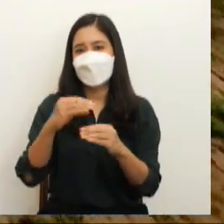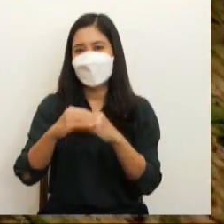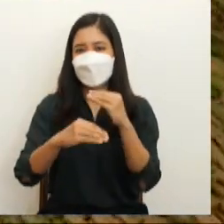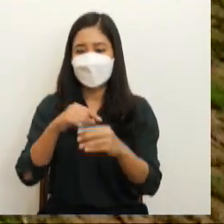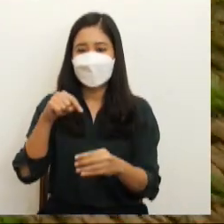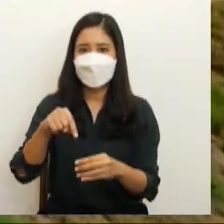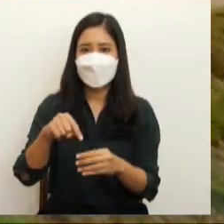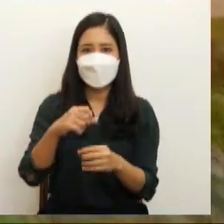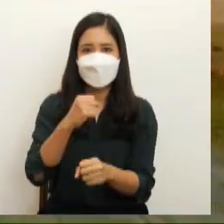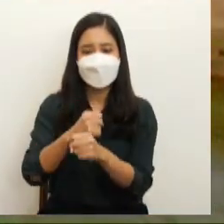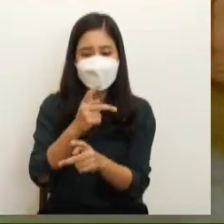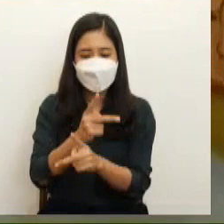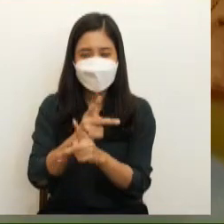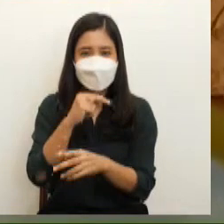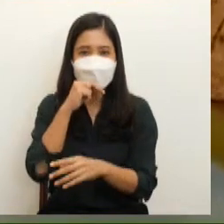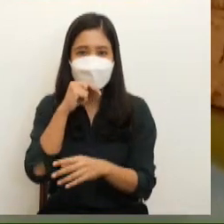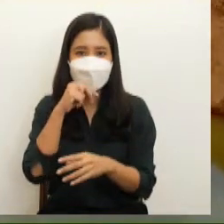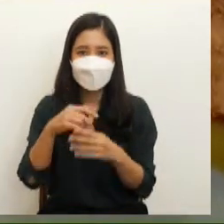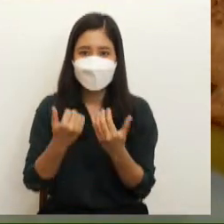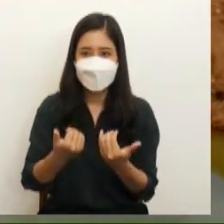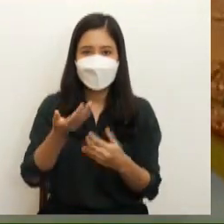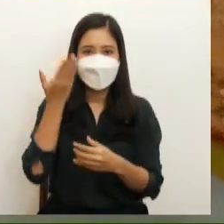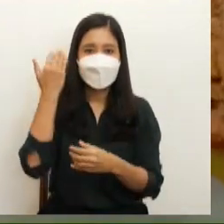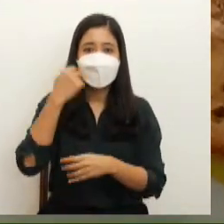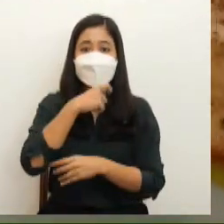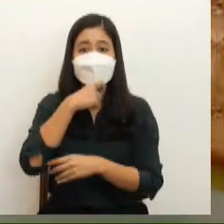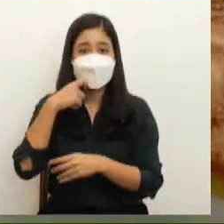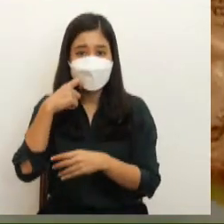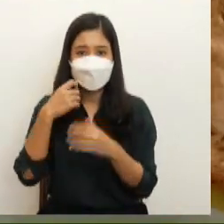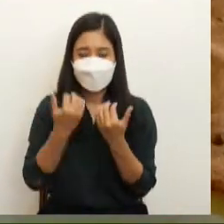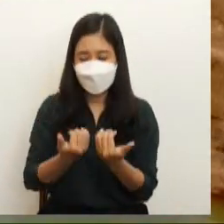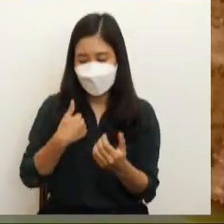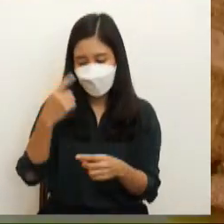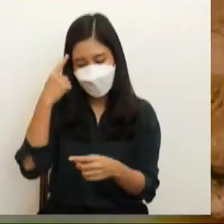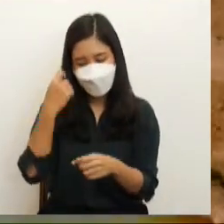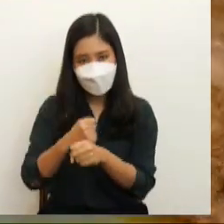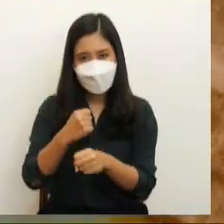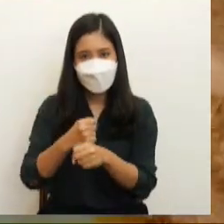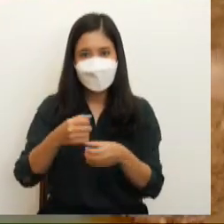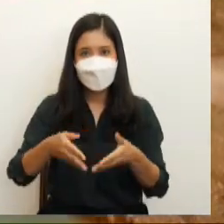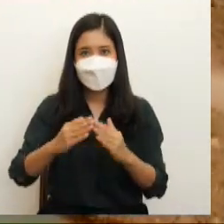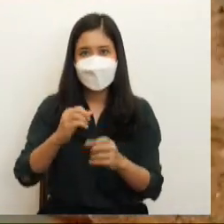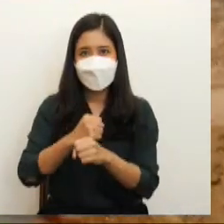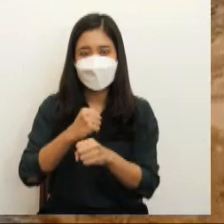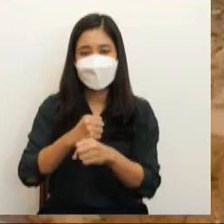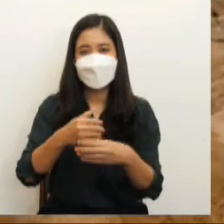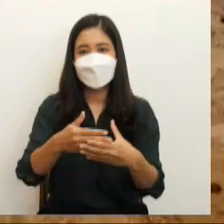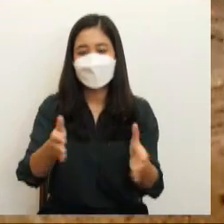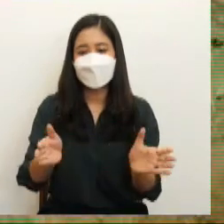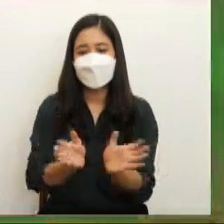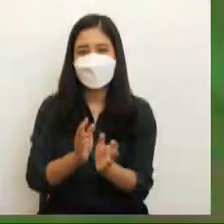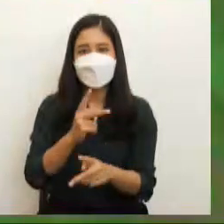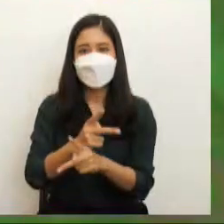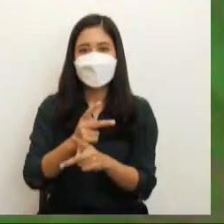วเรื่องอ่างเก็บน้ำนี่ยังไม่มีแห่งนี้เป็นแห่งแรกเพราะทางเหนือของเราเนี่ยจะมีฝ่ายอย่างเดียวเพราะงั้นจะไม่มีแหล่งเก็บกักน้ำเพราะงั้นก็